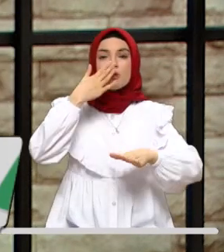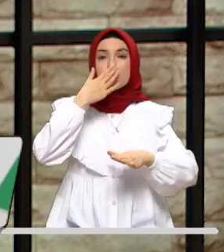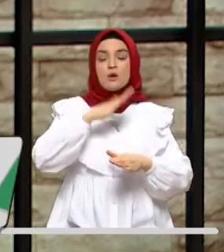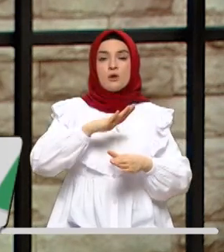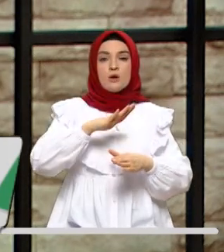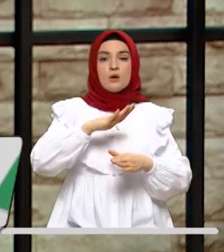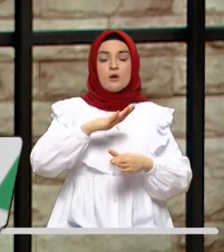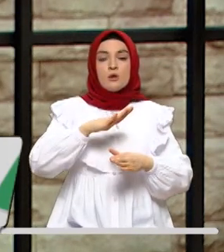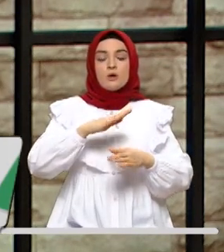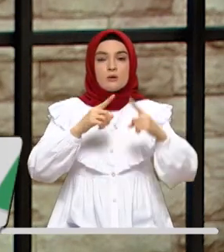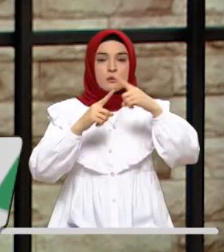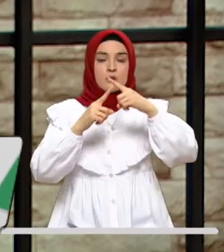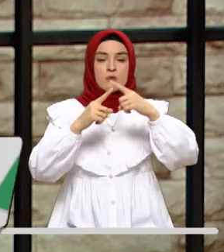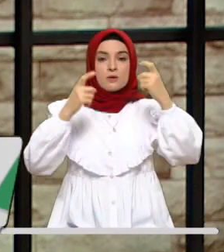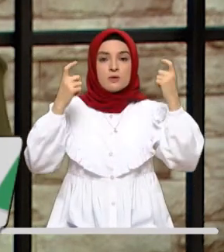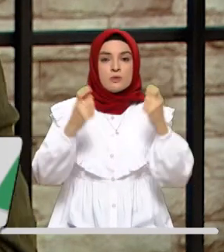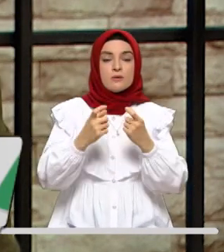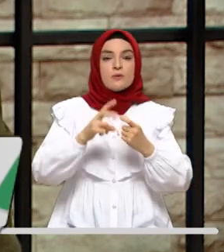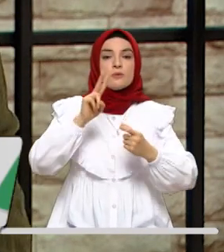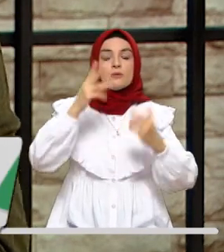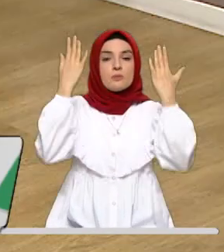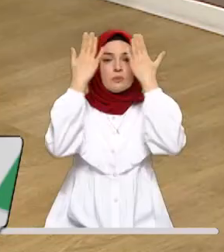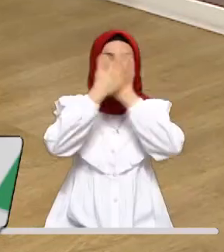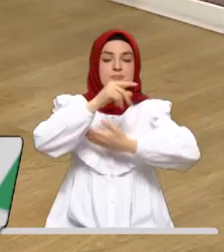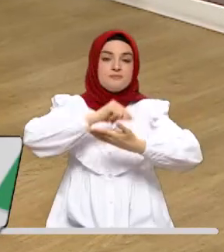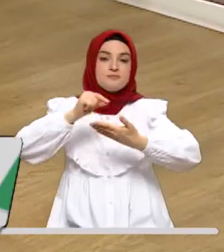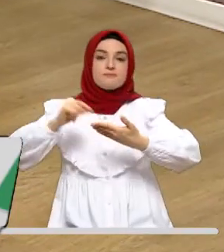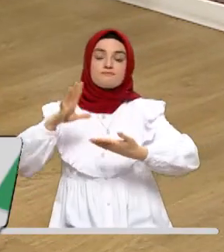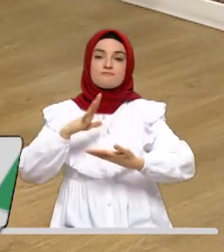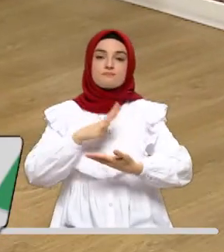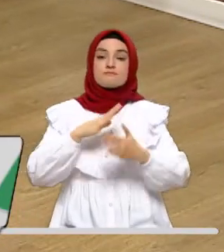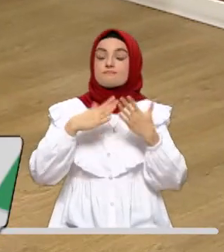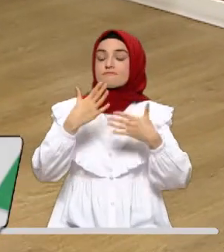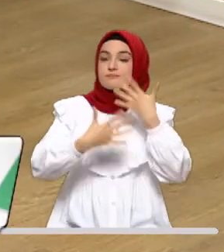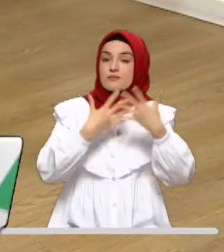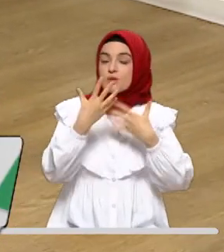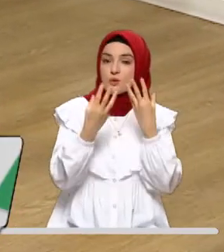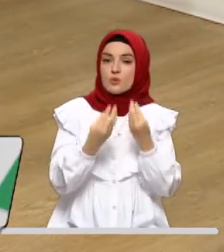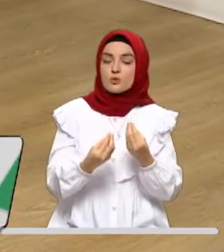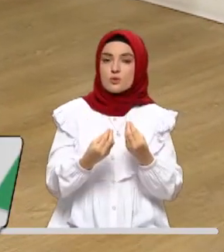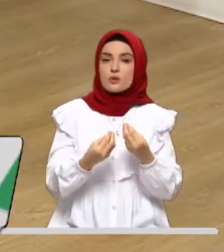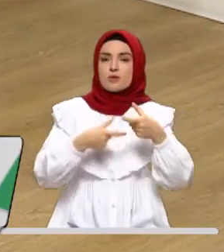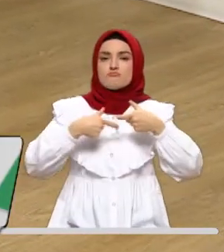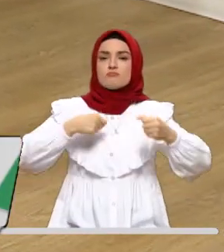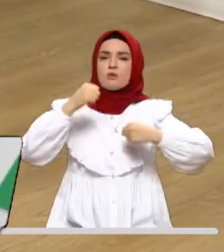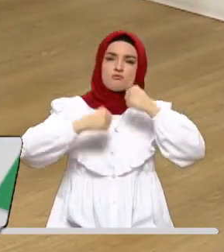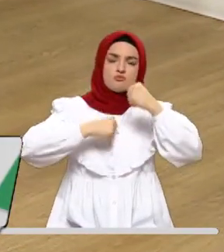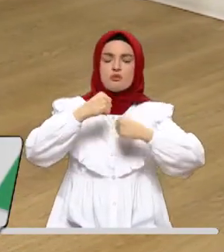yokken Taceddin dergahında iki gecede yazıyor. Hangi olay üzerine yazıyor? Zaten milli mücadele